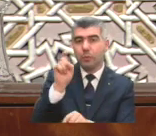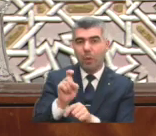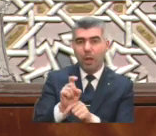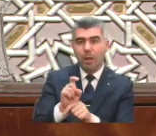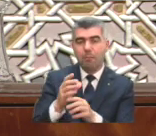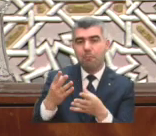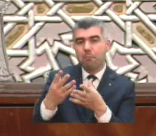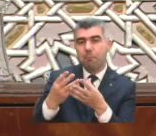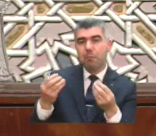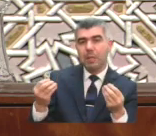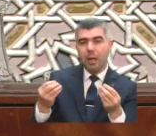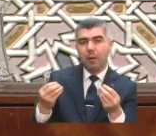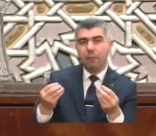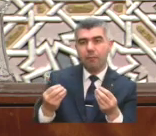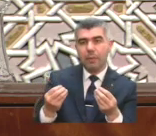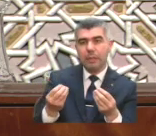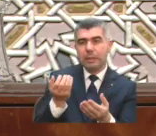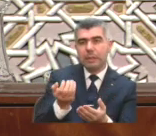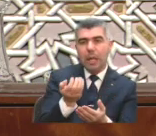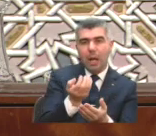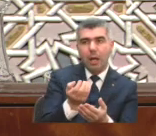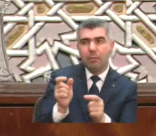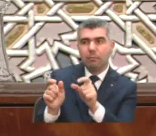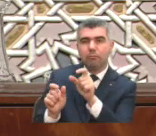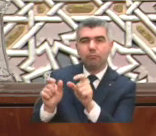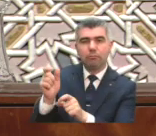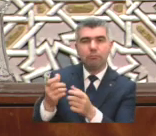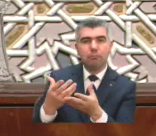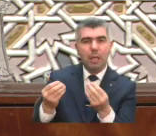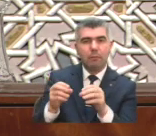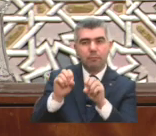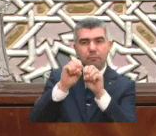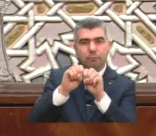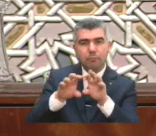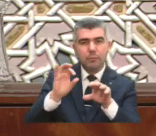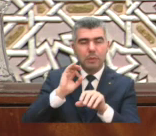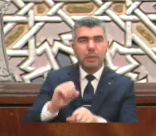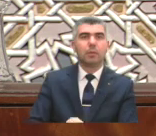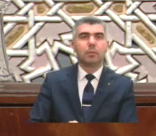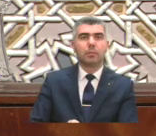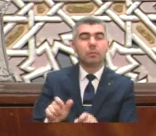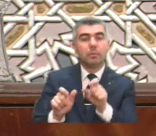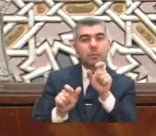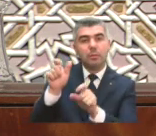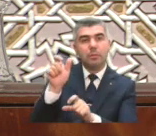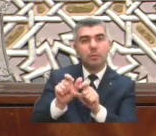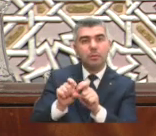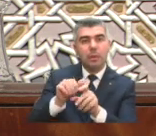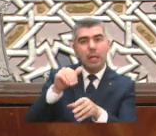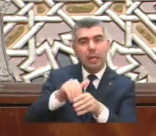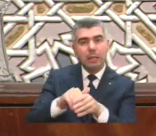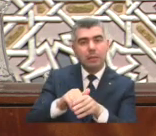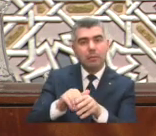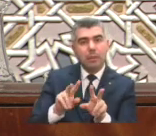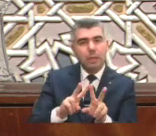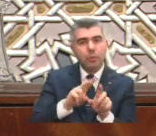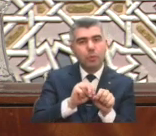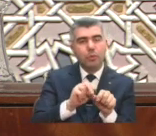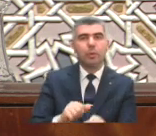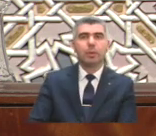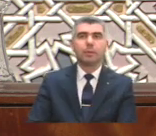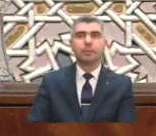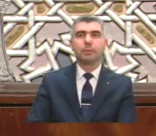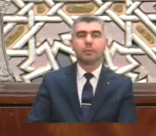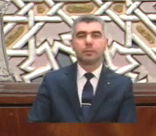تفاقم ظاهرة التسول بأشكال مختلفة للسيدات والسادة النواب المحترمين من الفريق الدستوري الديمقراطي